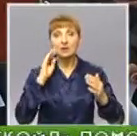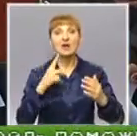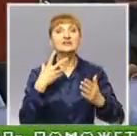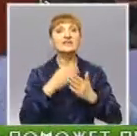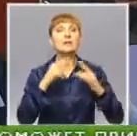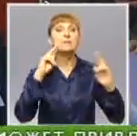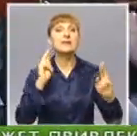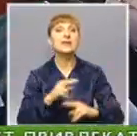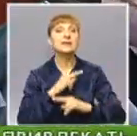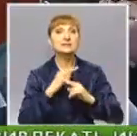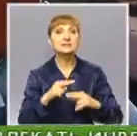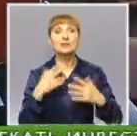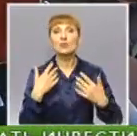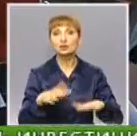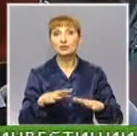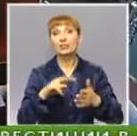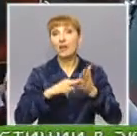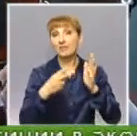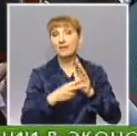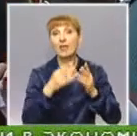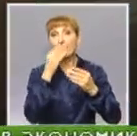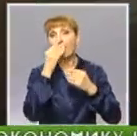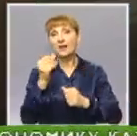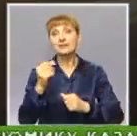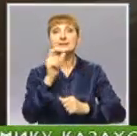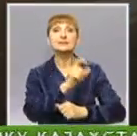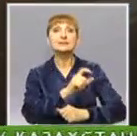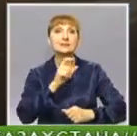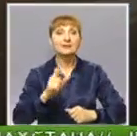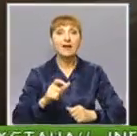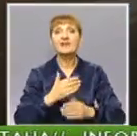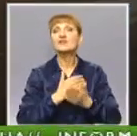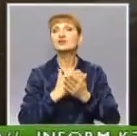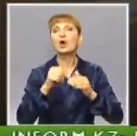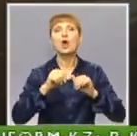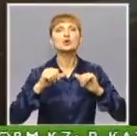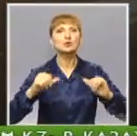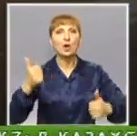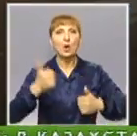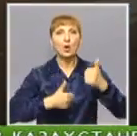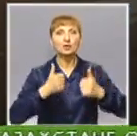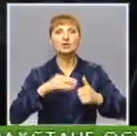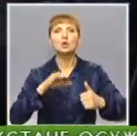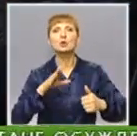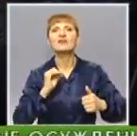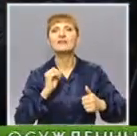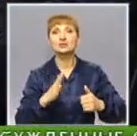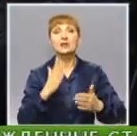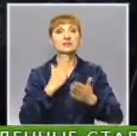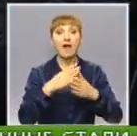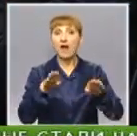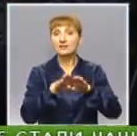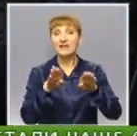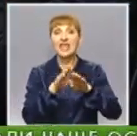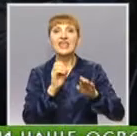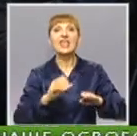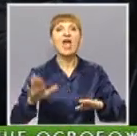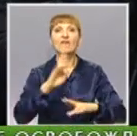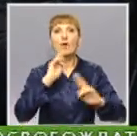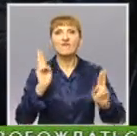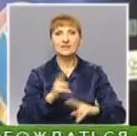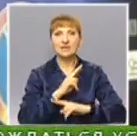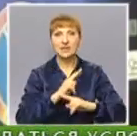своей песней «Асыл Арманым» намерен покорить сердца зрителей и высокое жюри конкурса «Тюрк Вижн», ставшего альтернативой